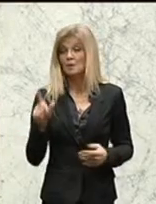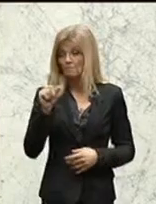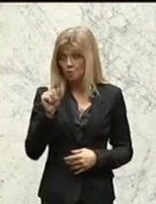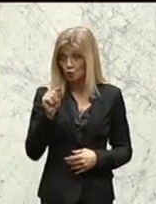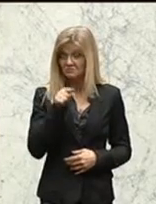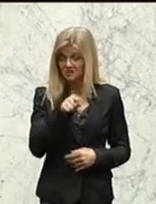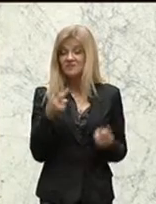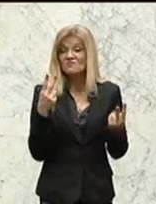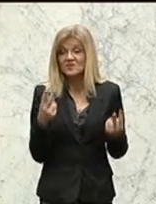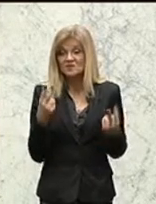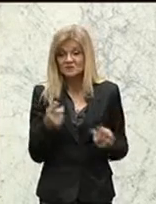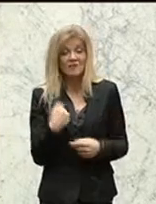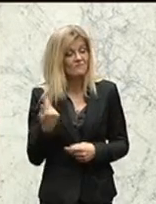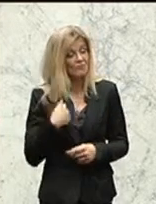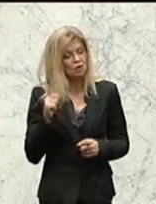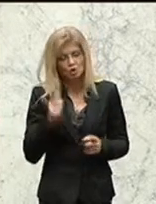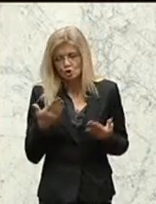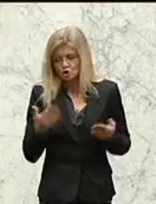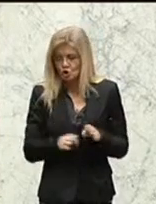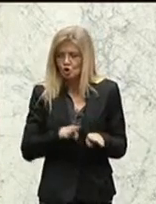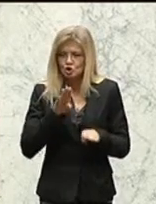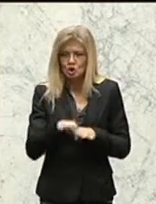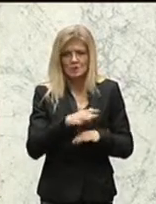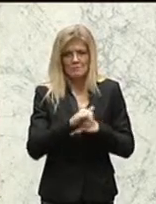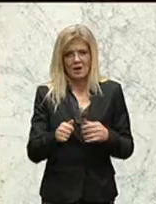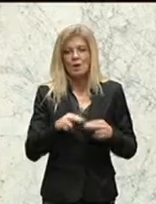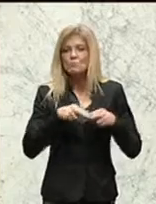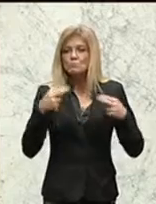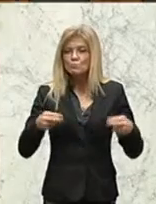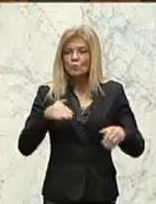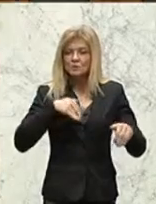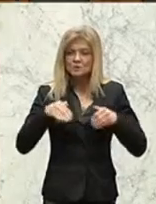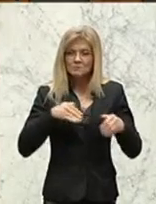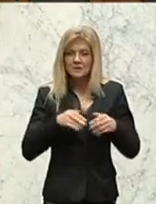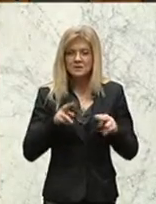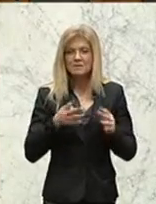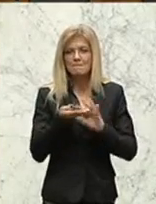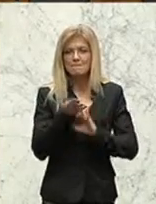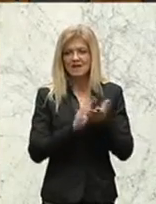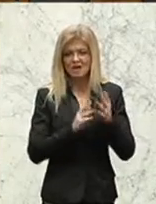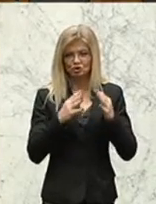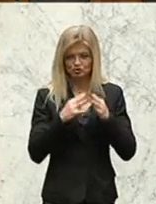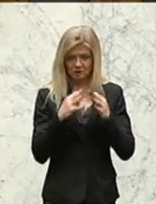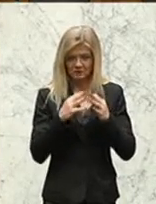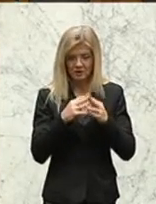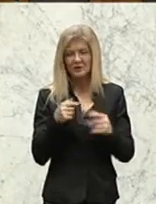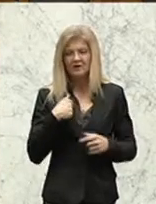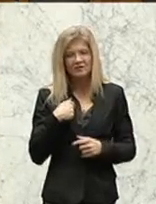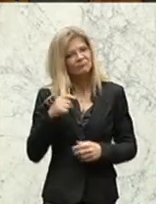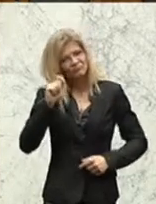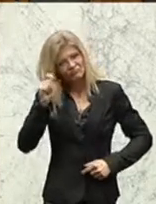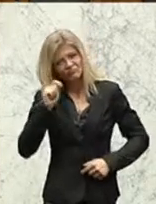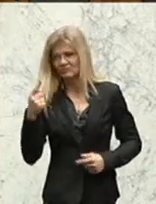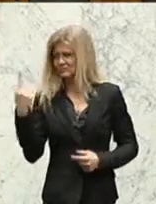wir sollten diesen Schritt tun. Und Herr Bundesminister Brandstätter, ich schätze Sie persönlich und es tut mir wirklich leid und es ist schade, dass nicht auch Sie